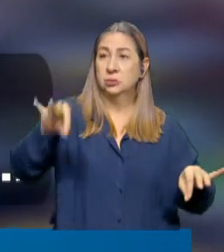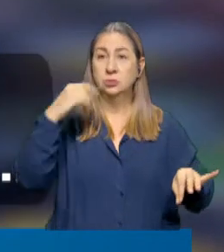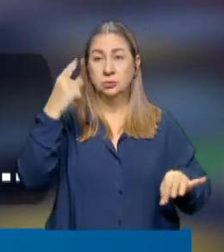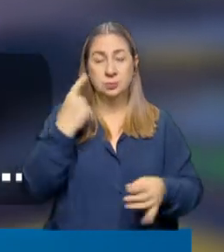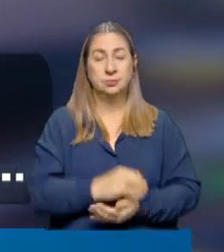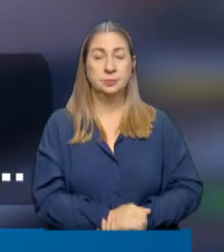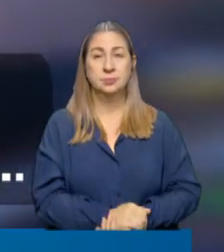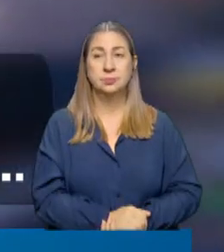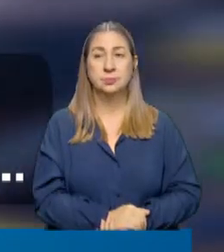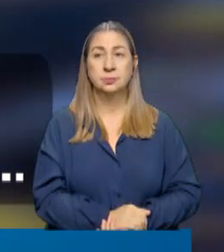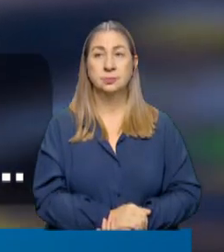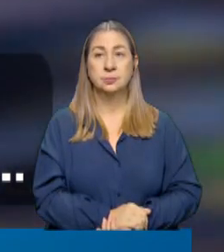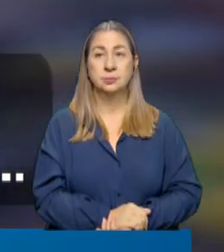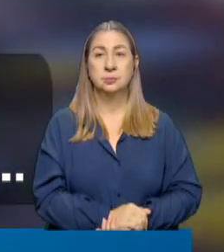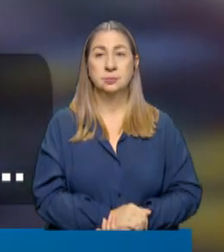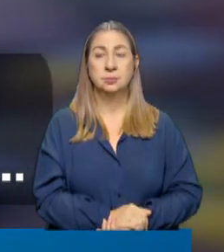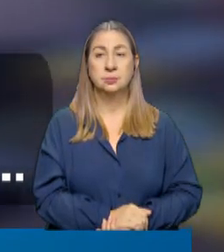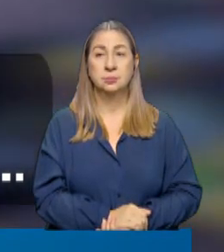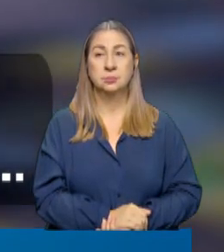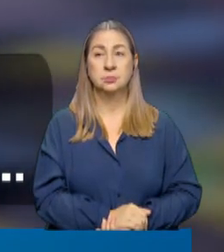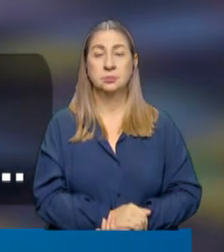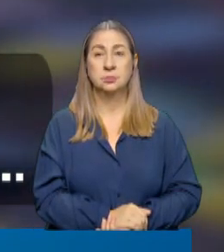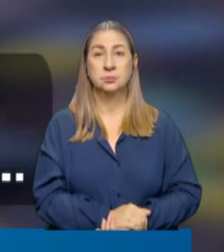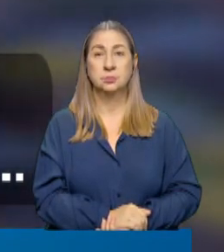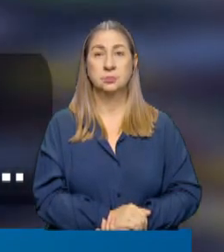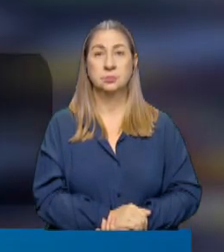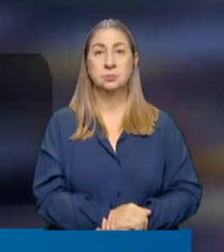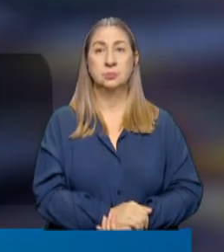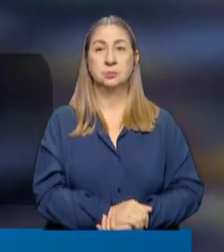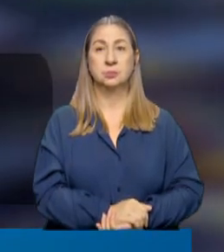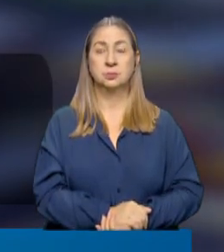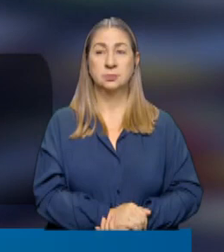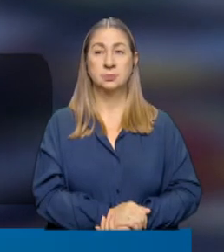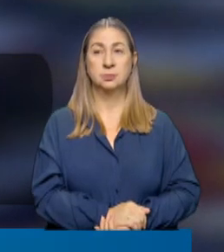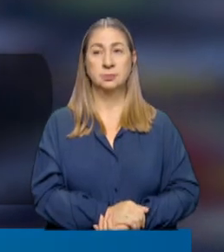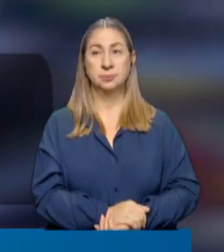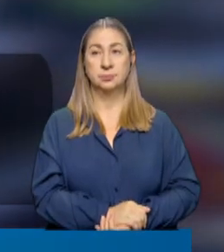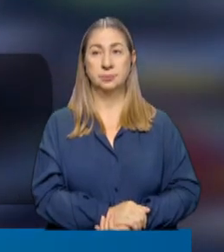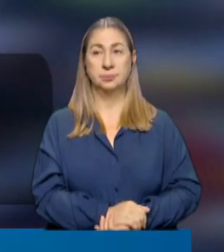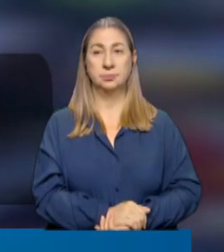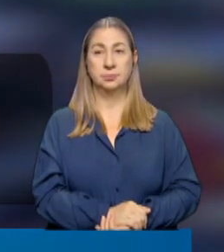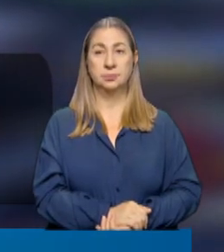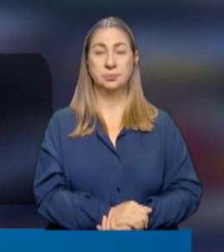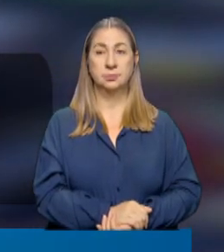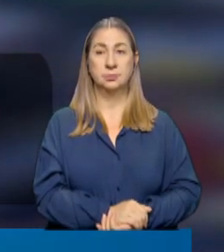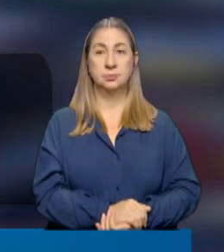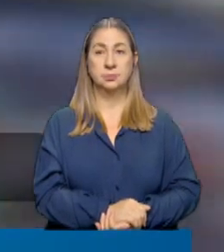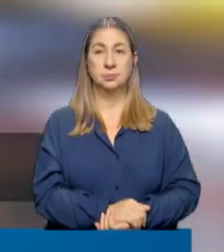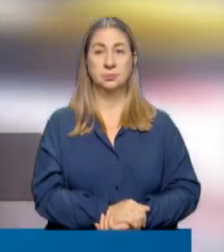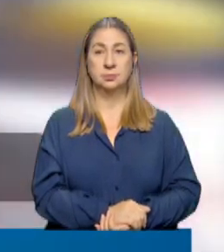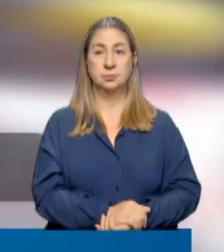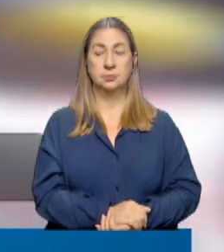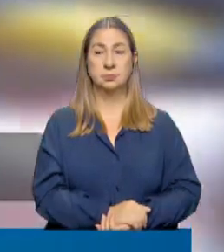gelmeden, Soma'nın ne olduğunu bilmeden, kömür çıkarmanın ne olduğunu bilmeden oturduğu yerden yetişemeyiz, çıkaramayız diyen bir bakanımız